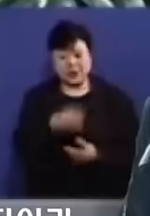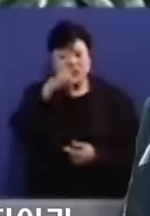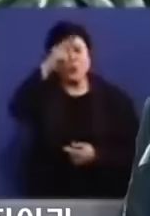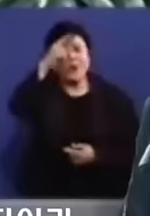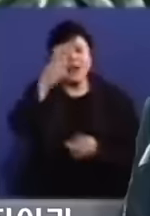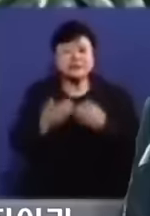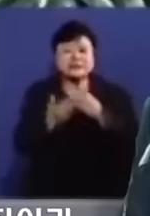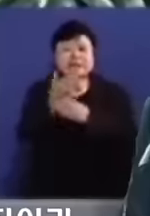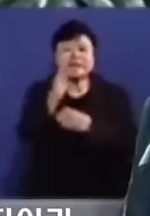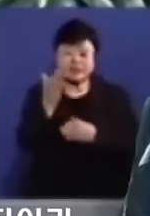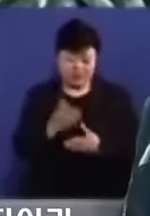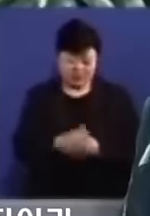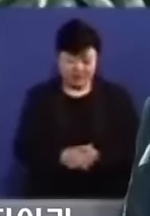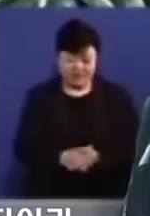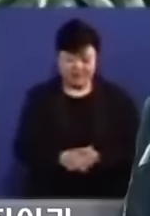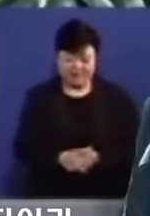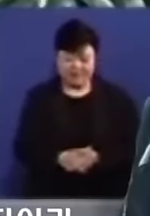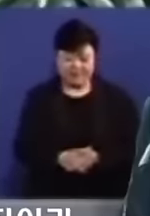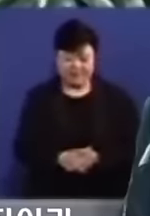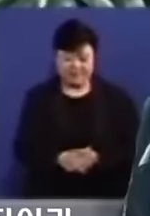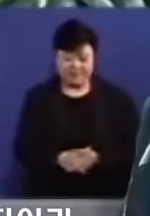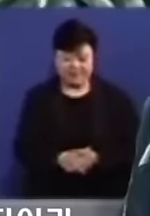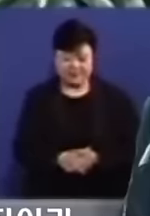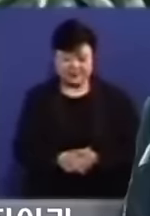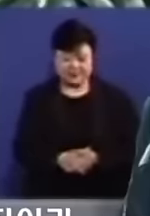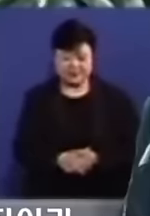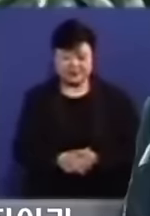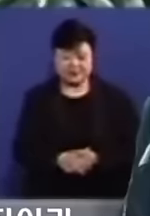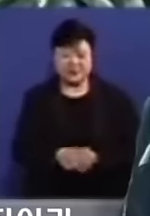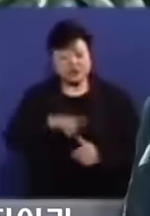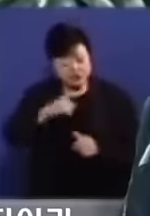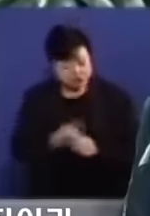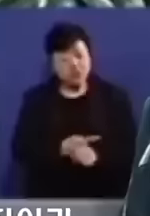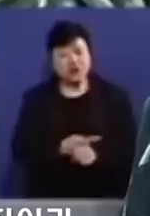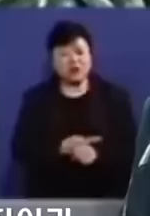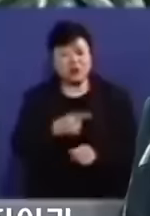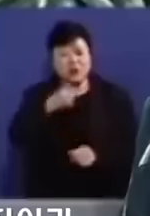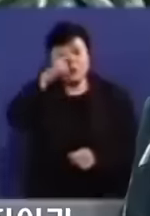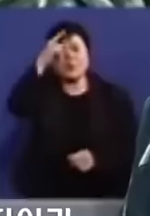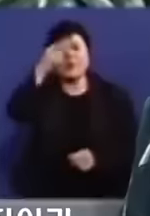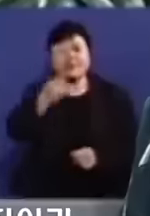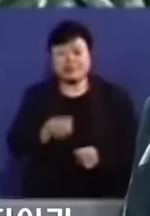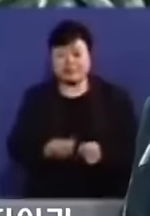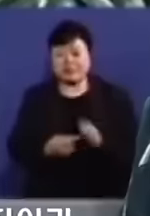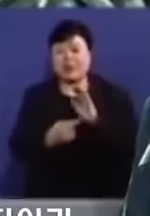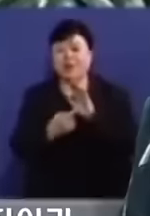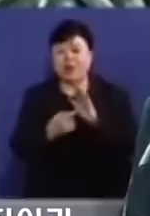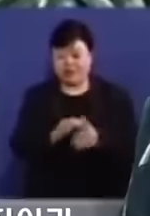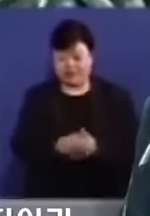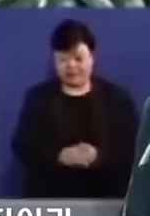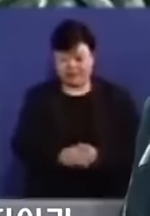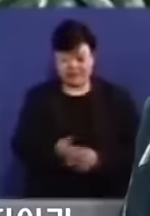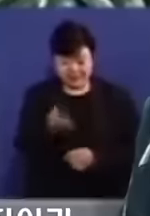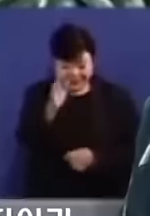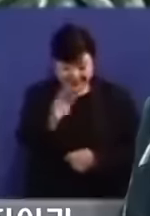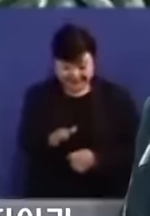교만하게 되어요. 자기가 되려고 되는 것이 아니라 그렇게 되게 되어 있는 것입니다.